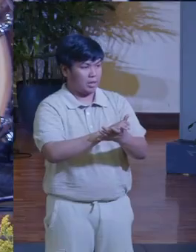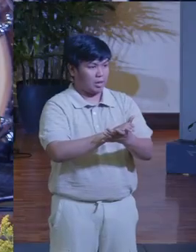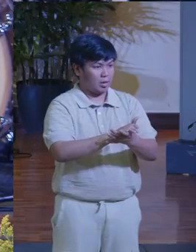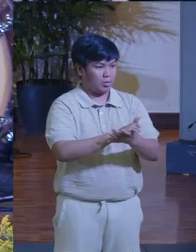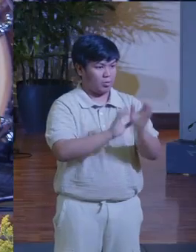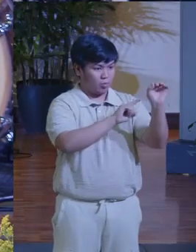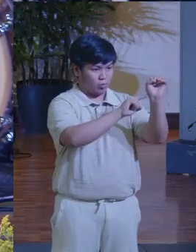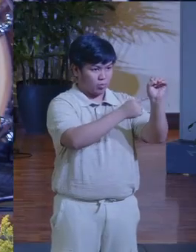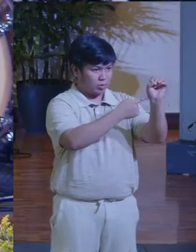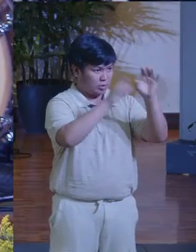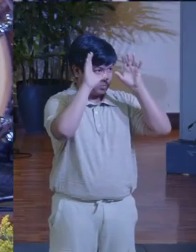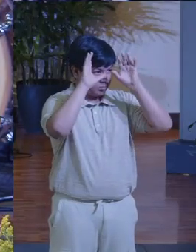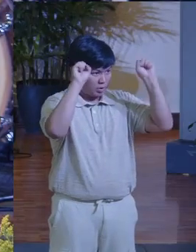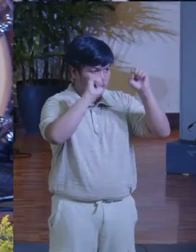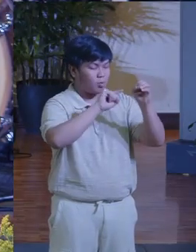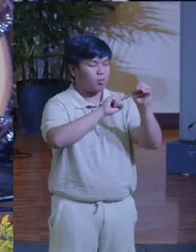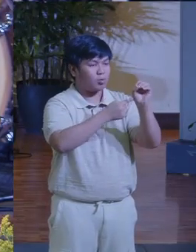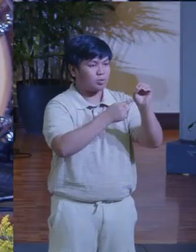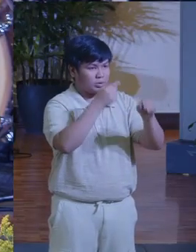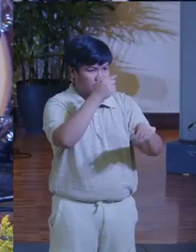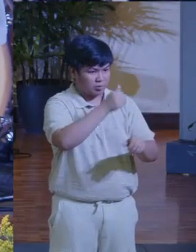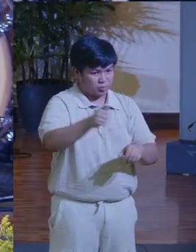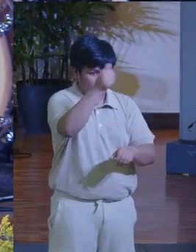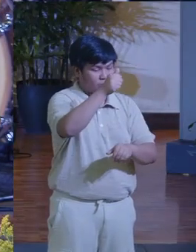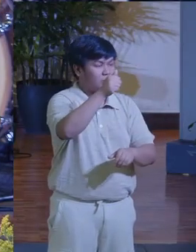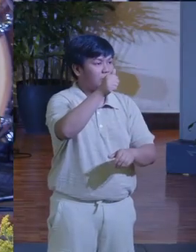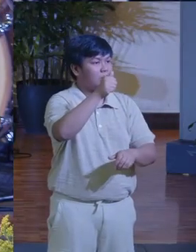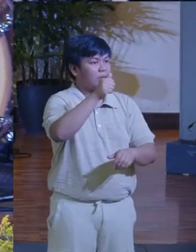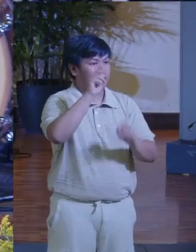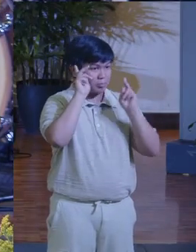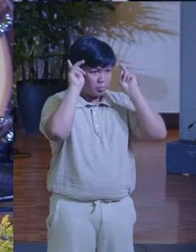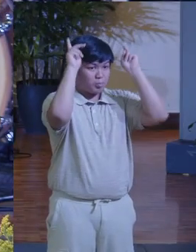ating kinalakhang relihiyon.